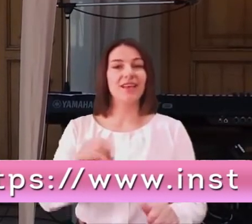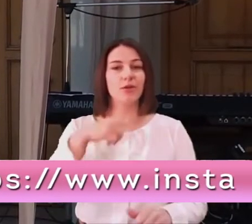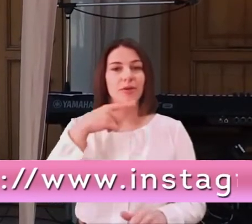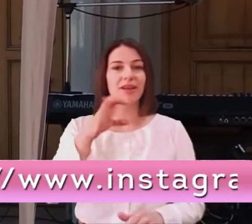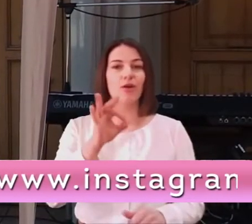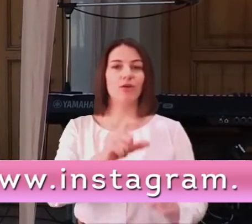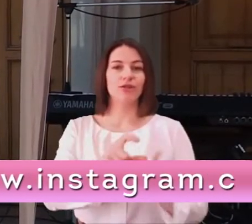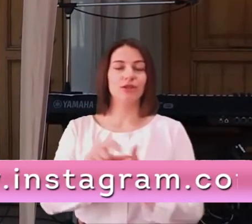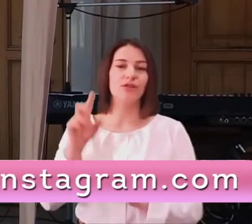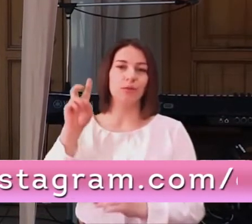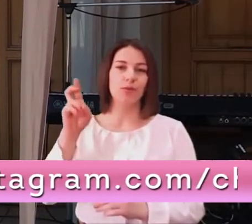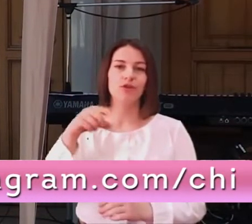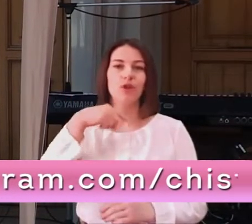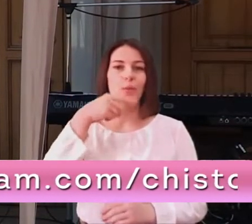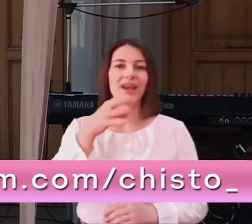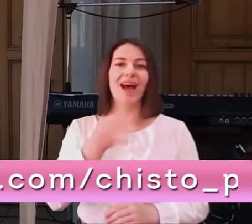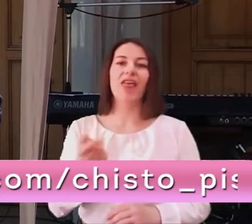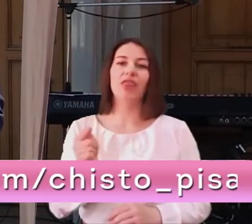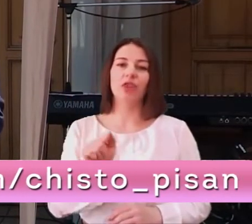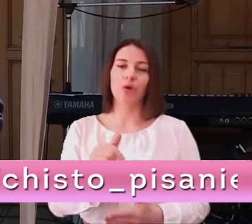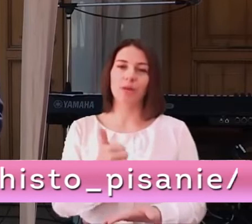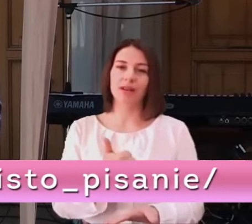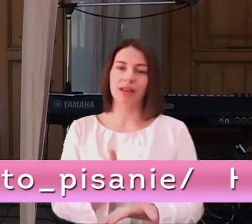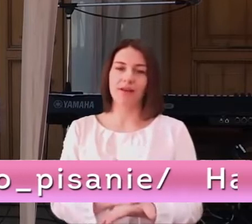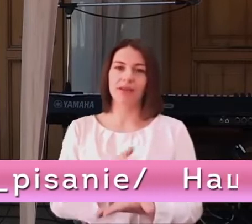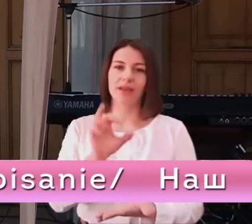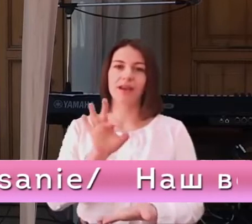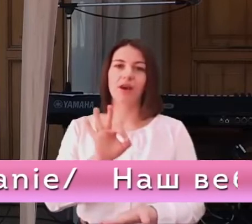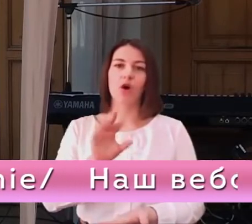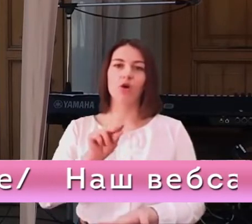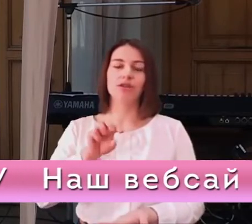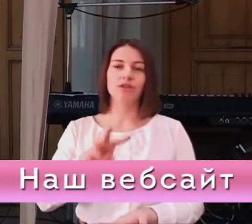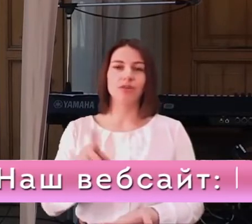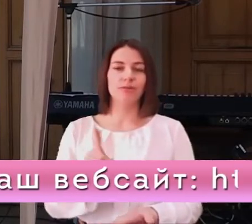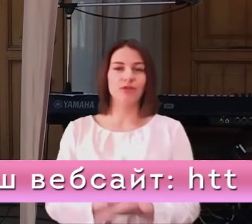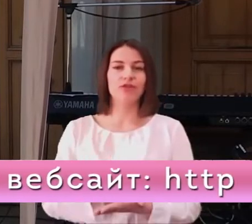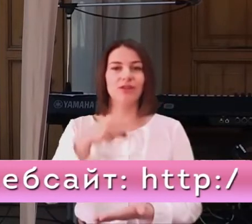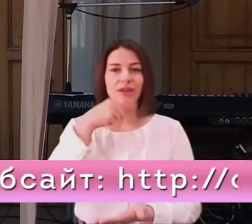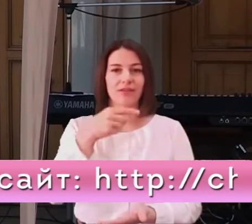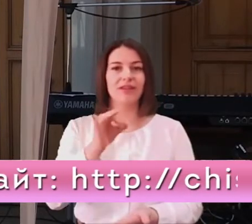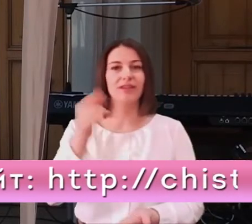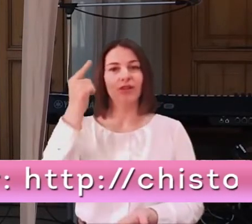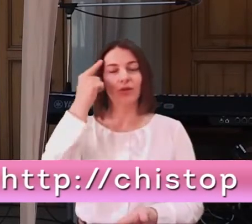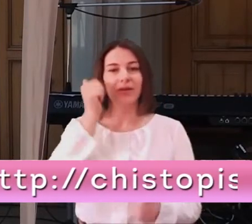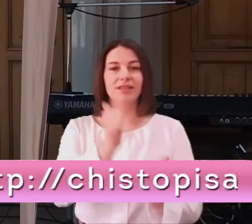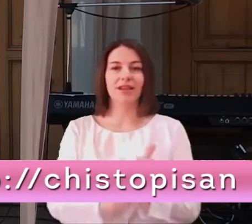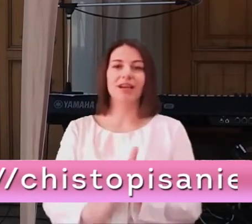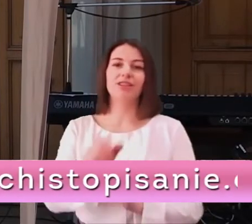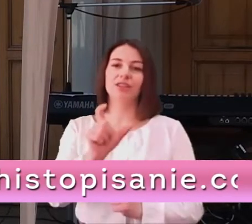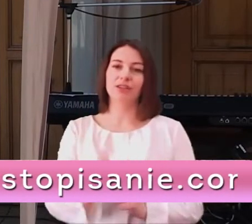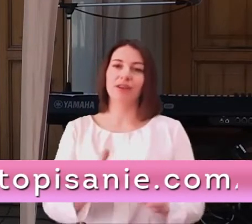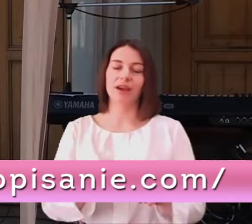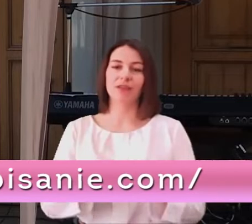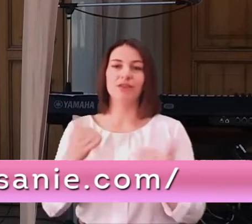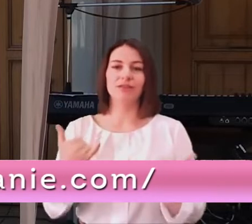Божьем. Поговорить о том главном, о чем должен говорить и думать каждый человек, который живет сегодня